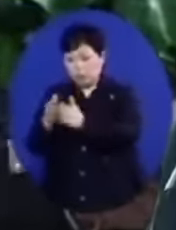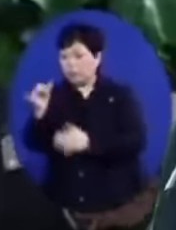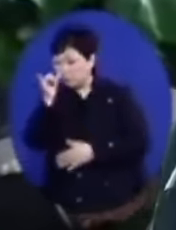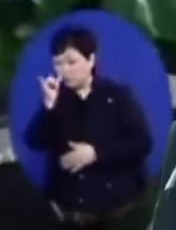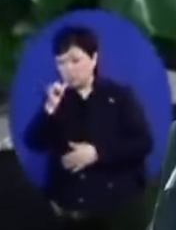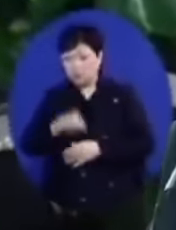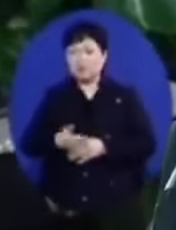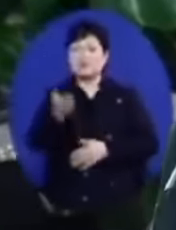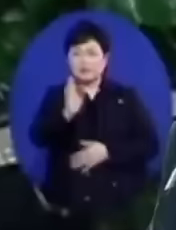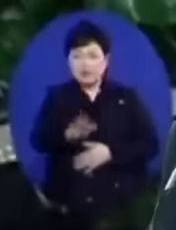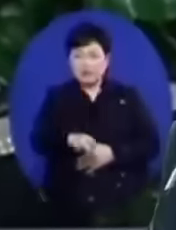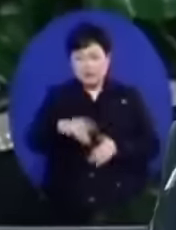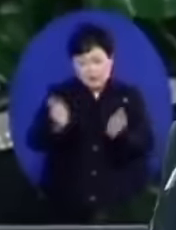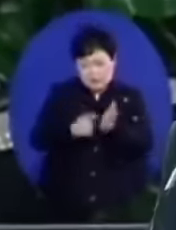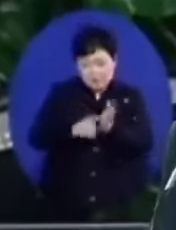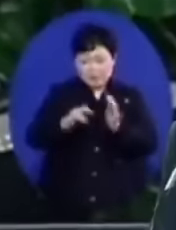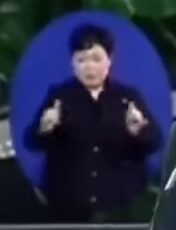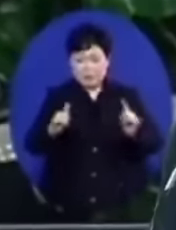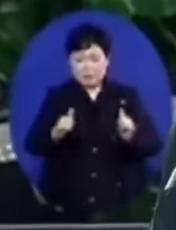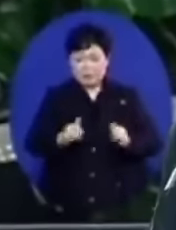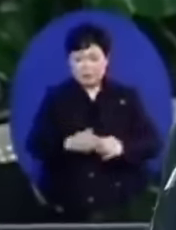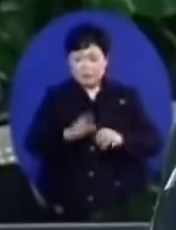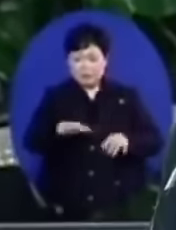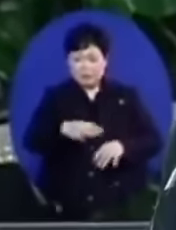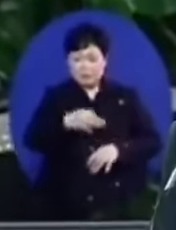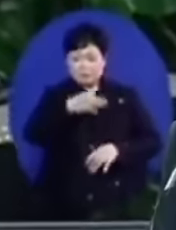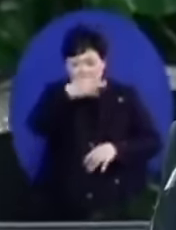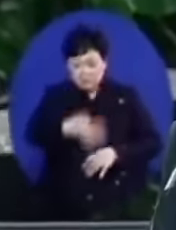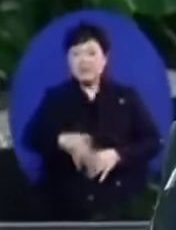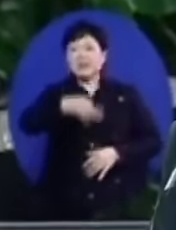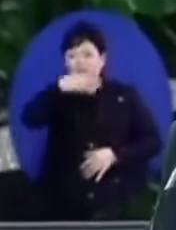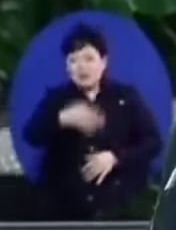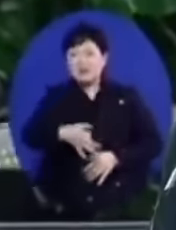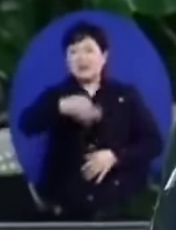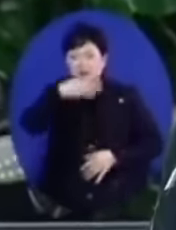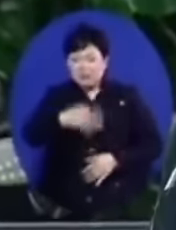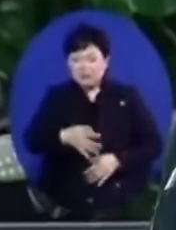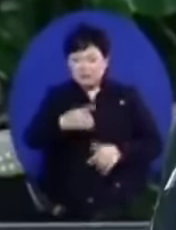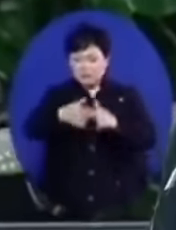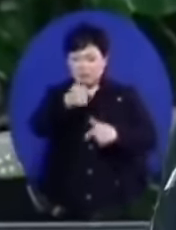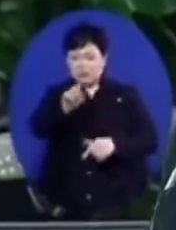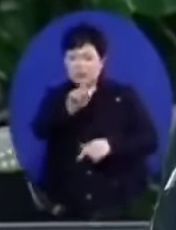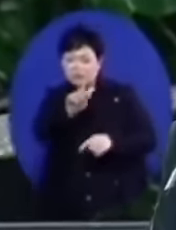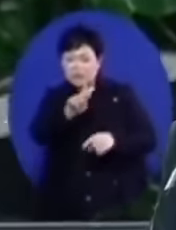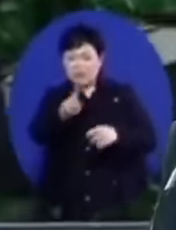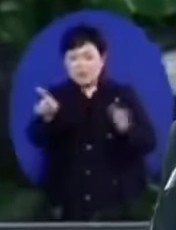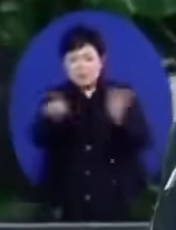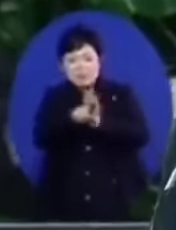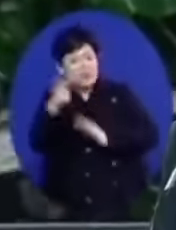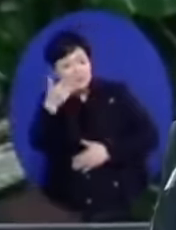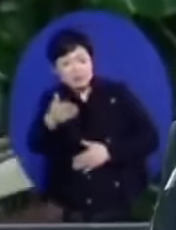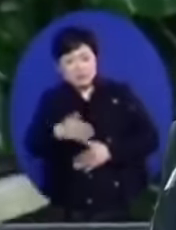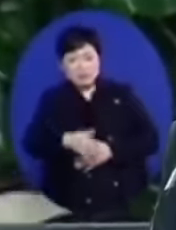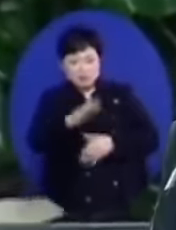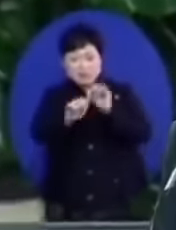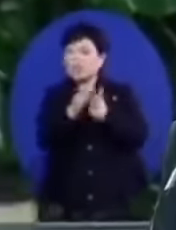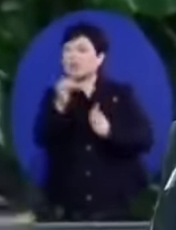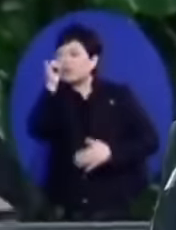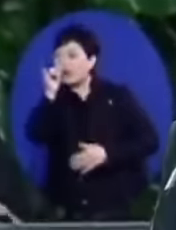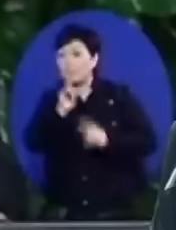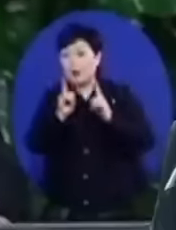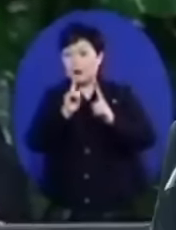그러나 급한 사람이 지금 숨이 넘어가는데 예수를 어떻게 믿냐고 물는데 성경 읽으라 하면 어떻게 합니까?